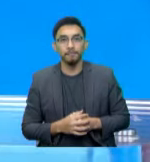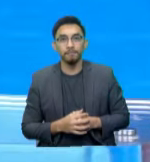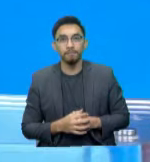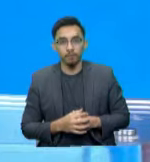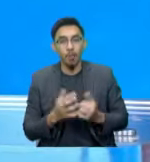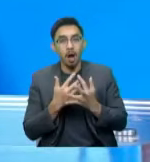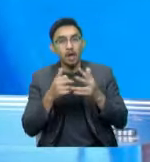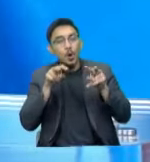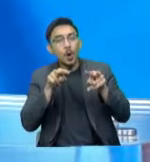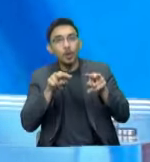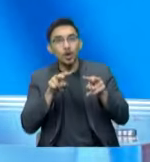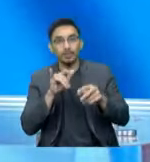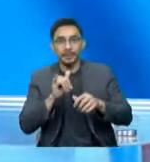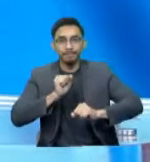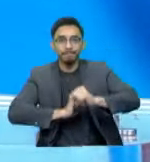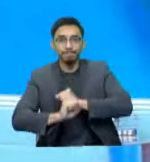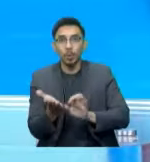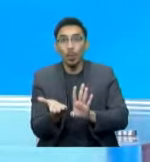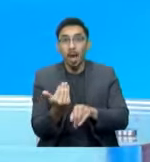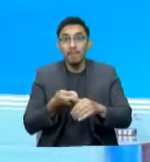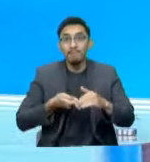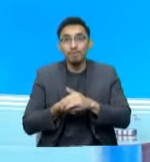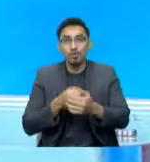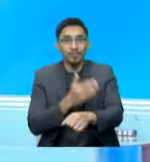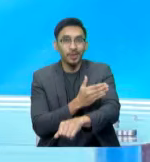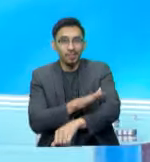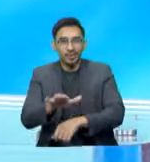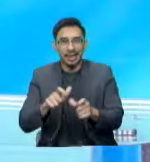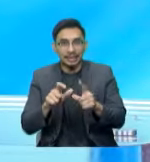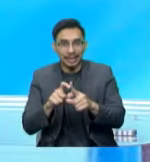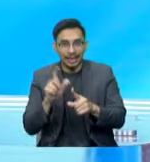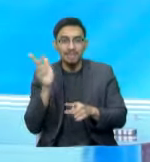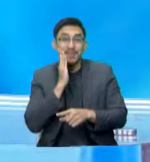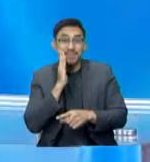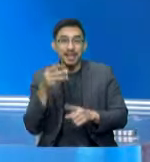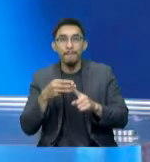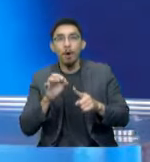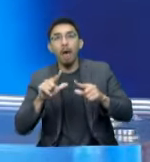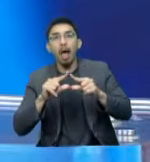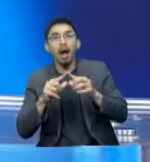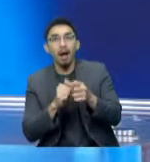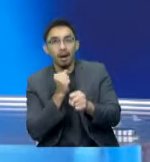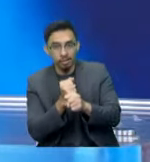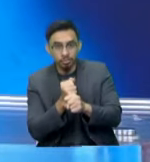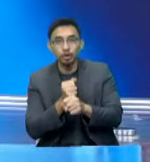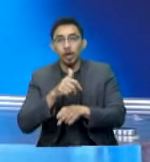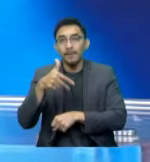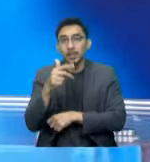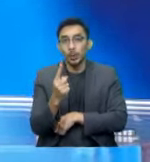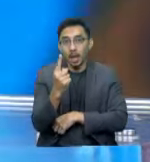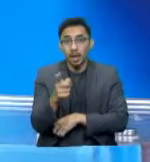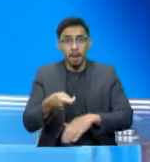Pemirsa, warga menyaksikan rekonstruksi pembunuhan mutilasi bocah SD yang dilakukan bibinya di Bolaang, Mongondo Timur, Sulawesi Utara. Pembunuhan